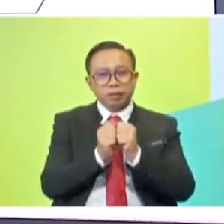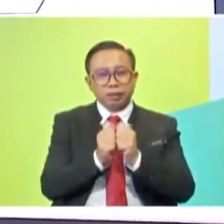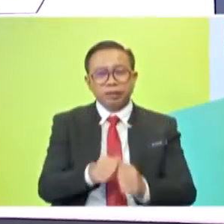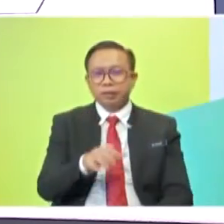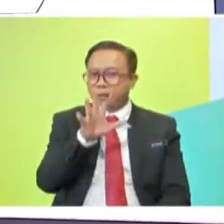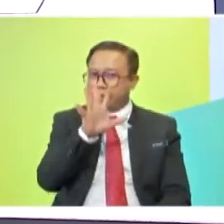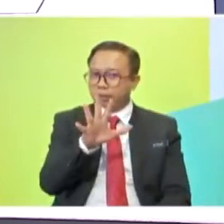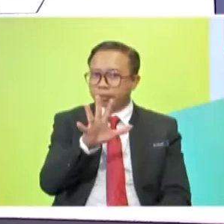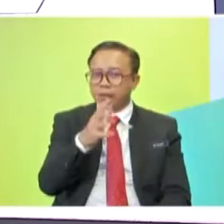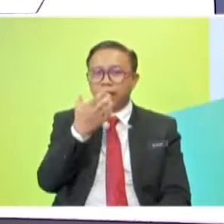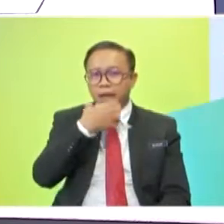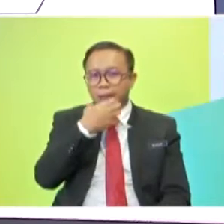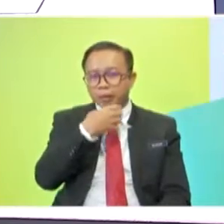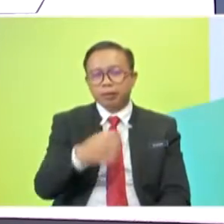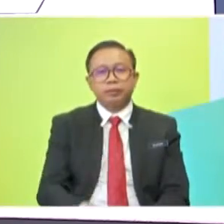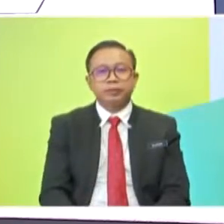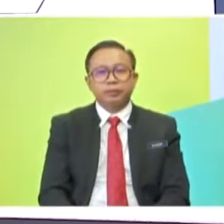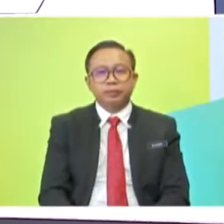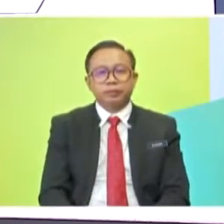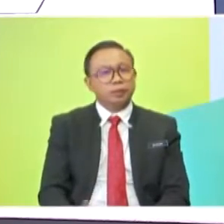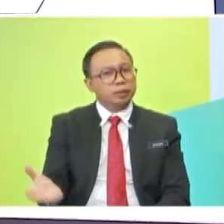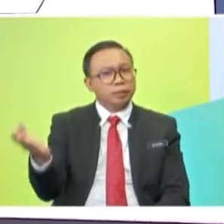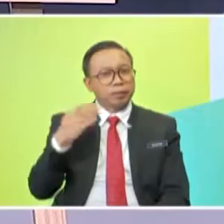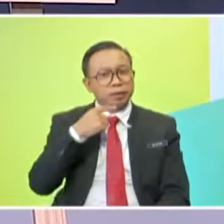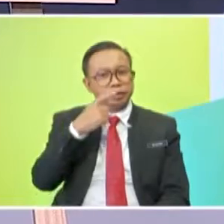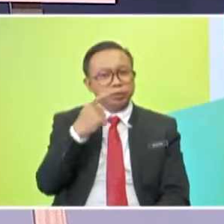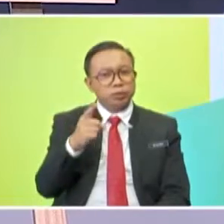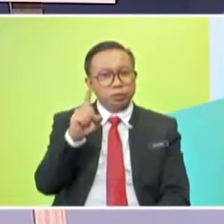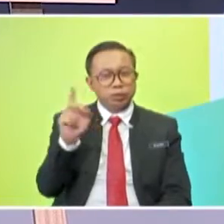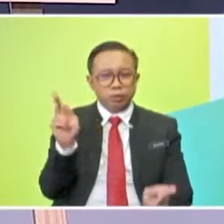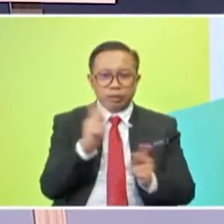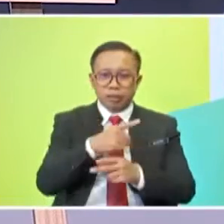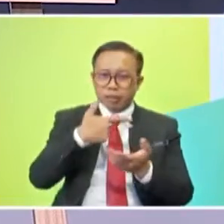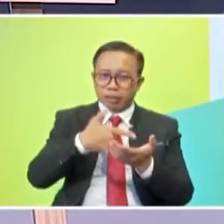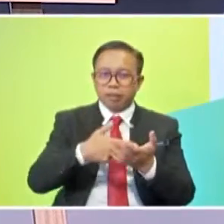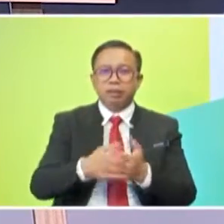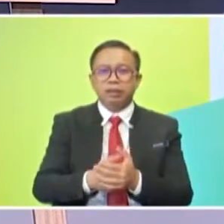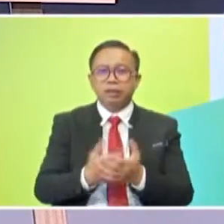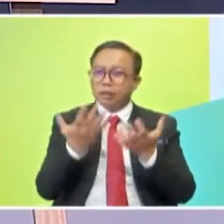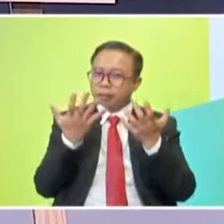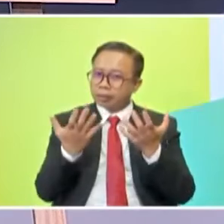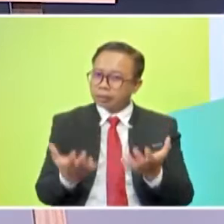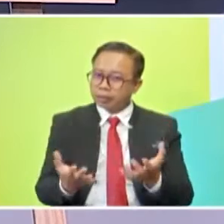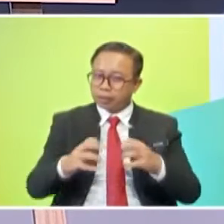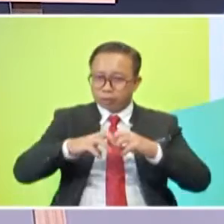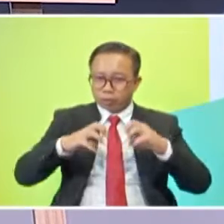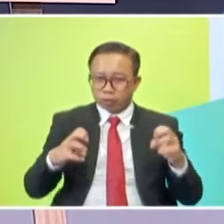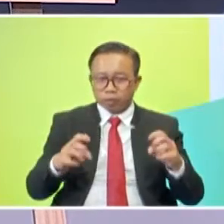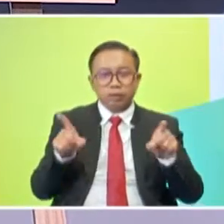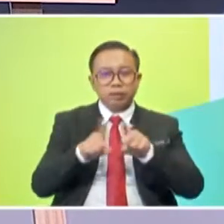5 Apple Oke murid Mari kita sebut sekali lagi bersama-sama beradu Ryan